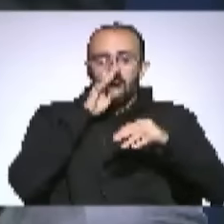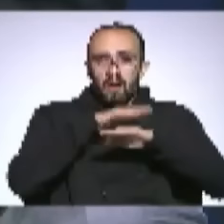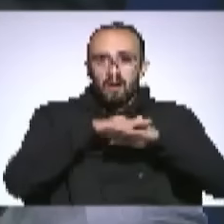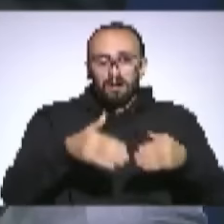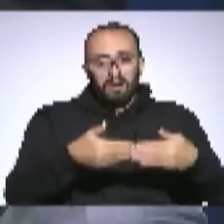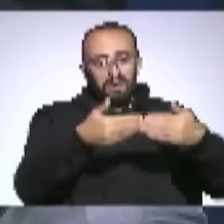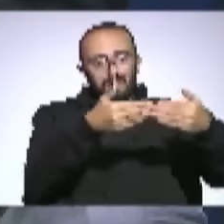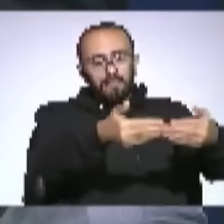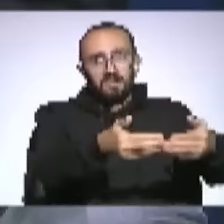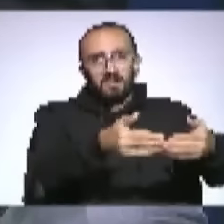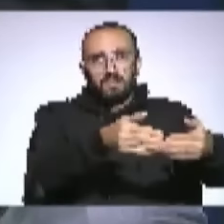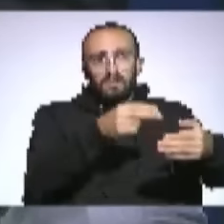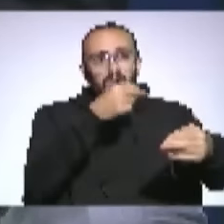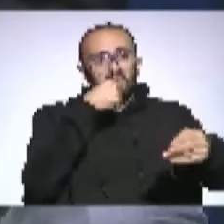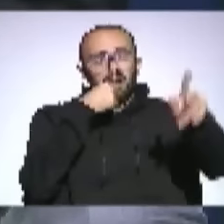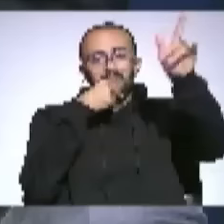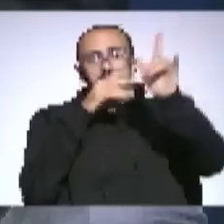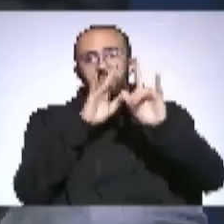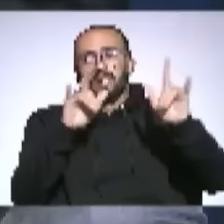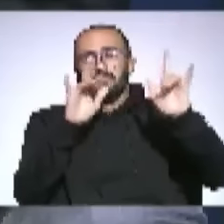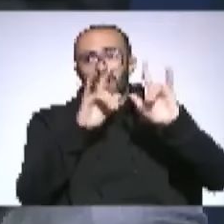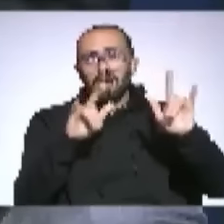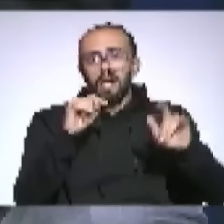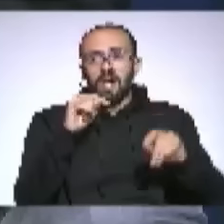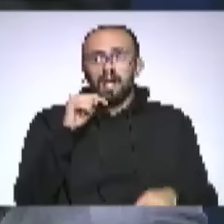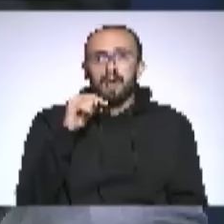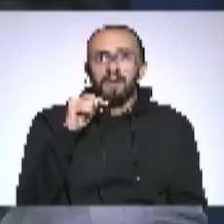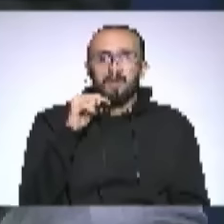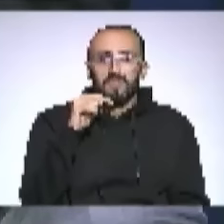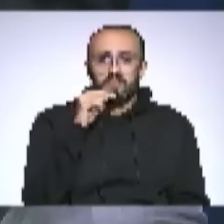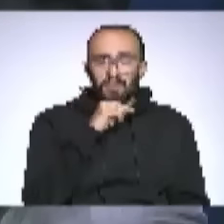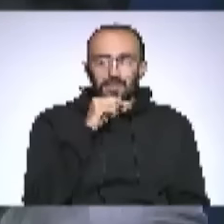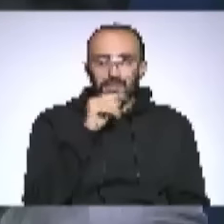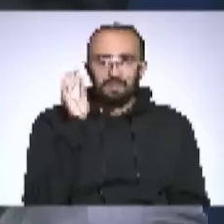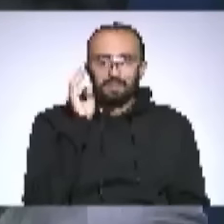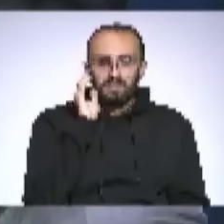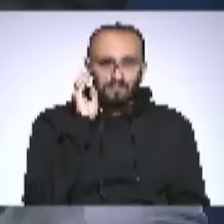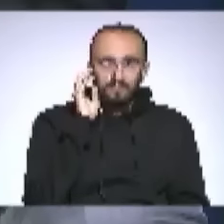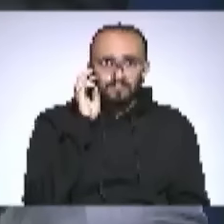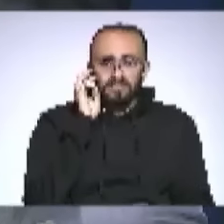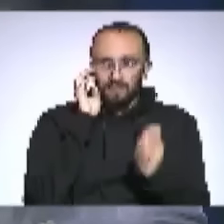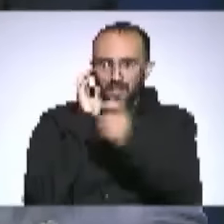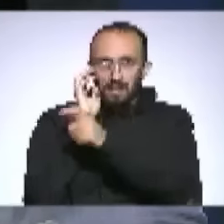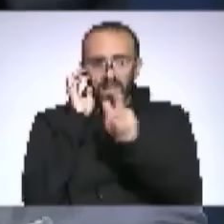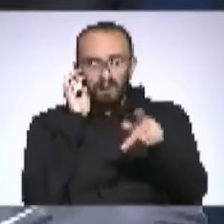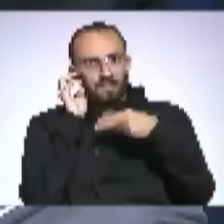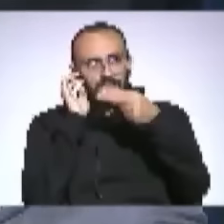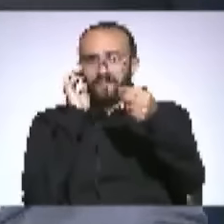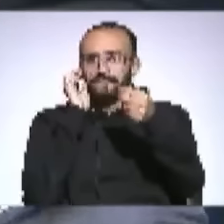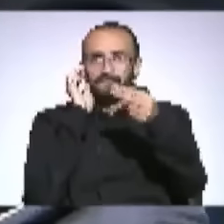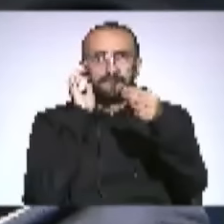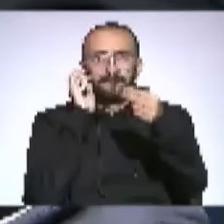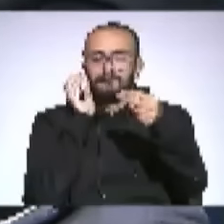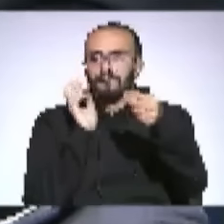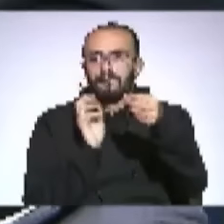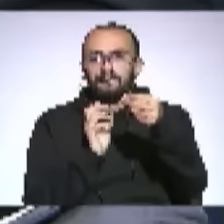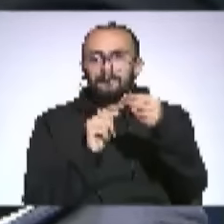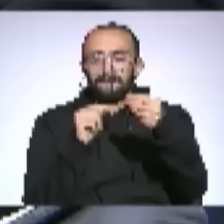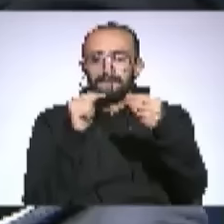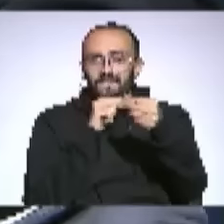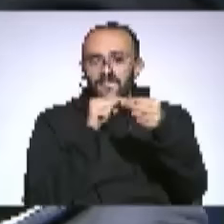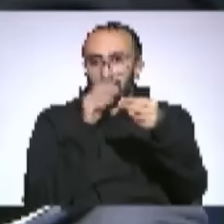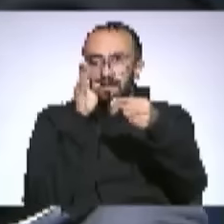متقدم هو خلع وتدو وتدو له انا لا اقبل زوج اختي